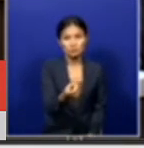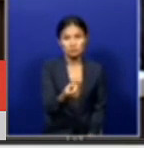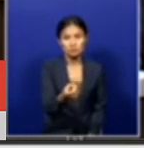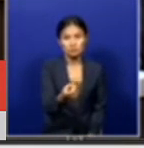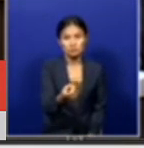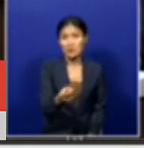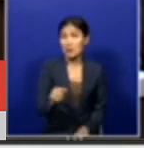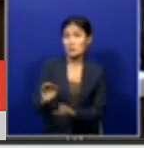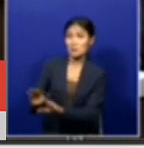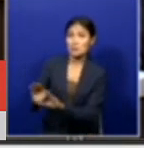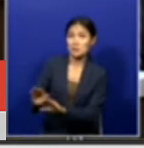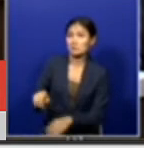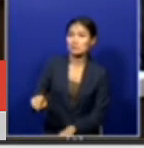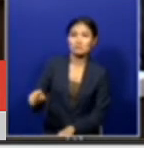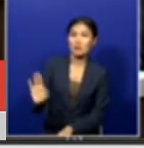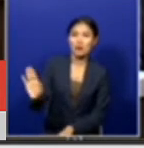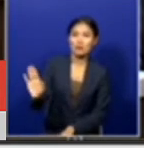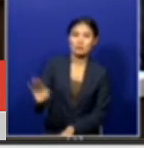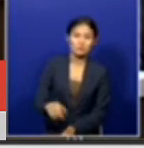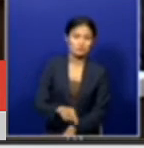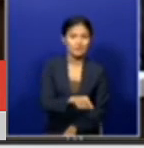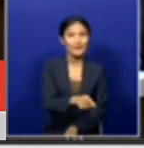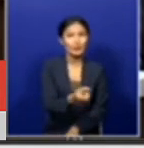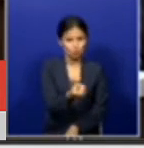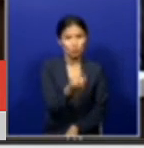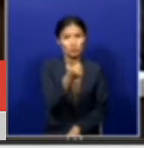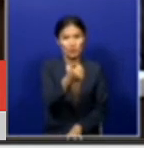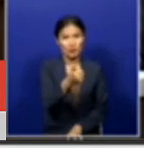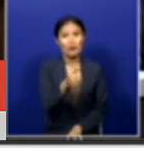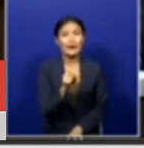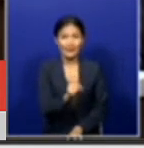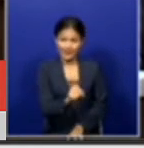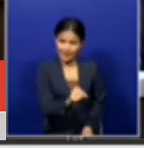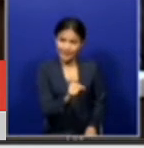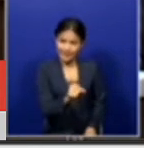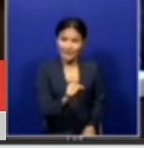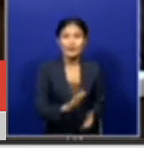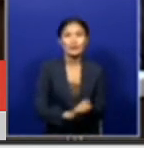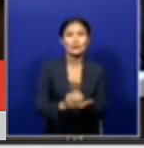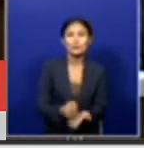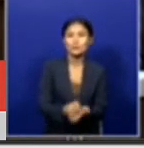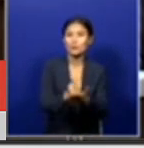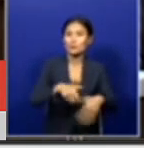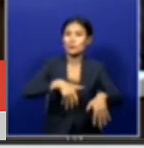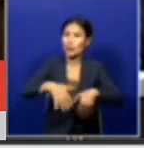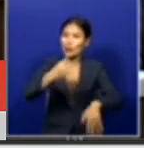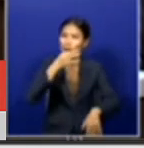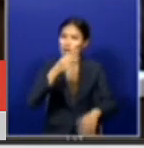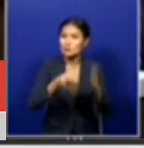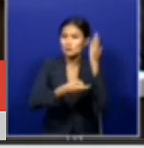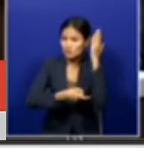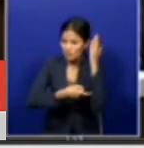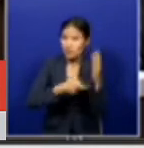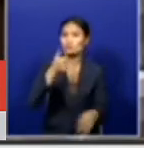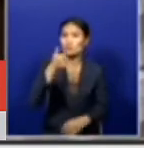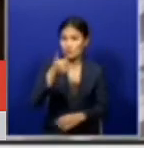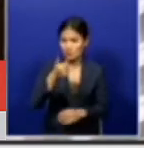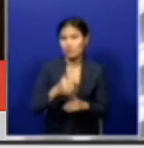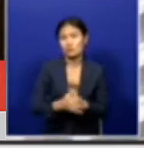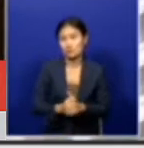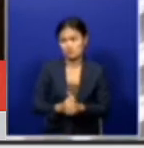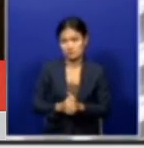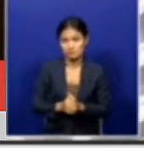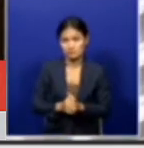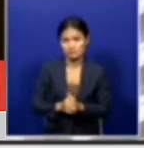นก็ผมมั่นใจว่าจะเกิดการจ้างงานในตำบลหมู่บ้านอย่างขนาดใหญ่